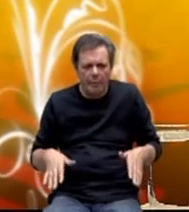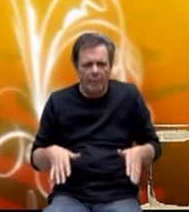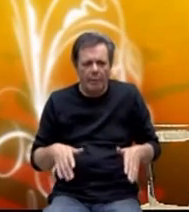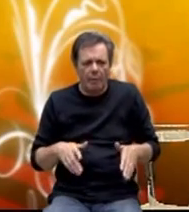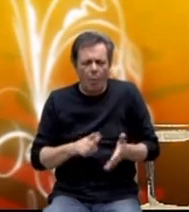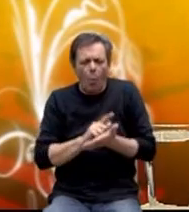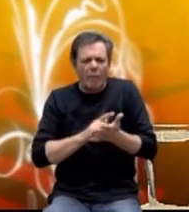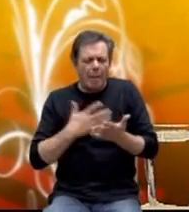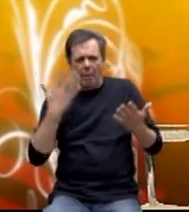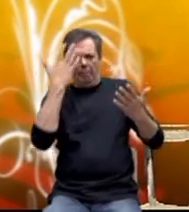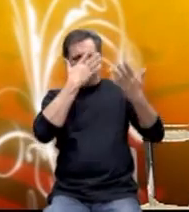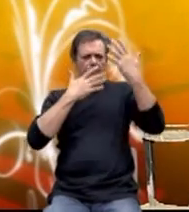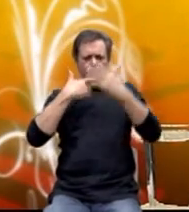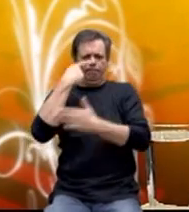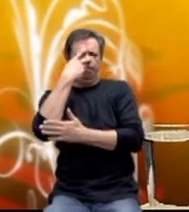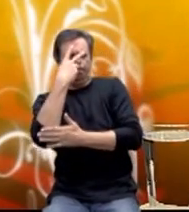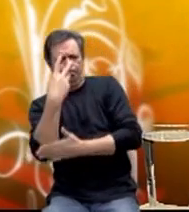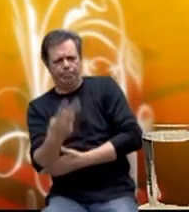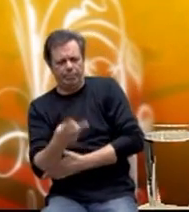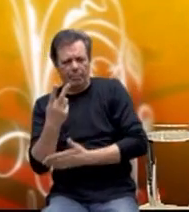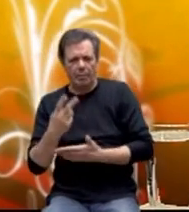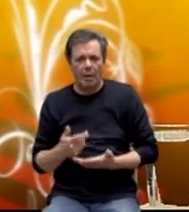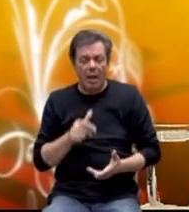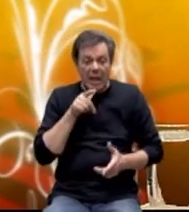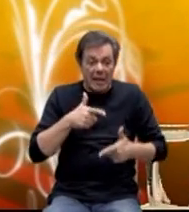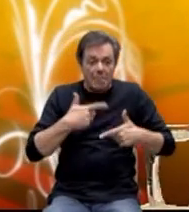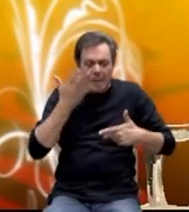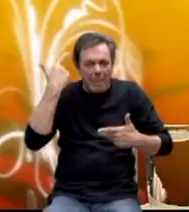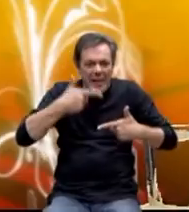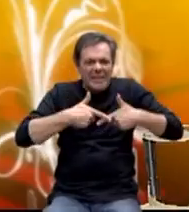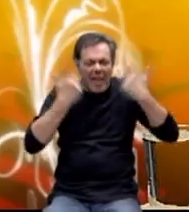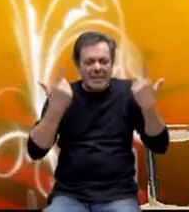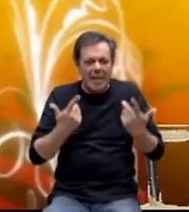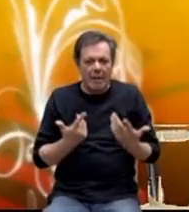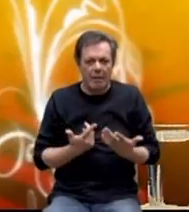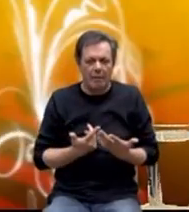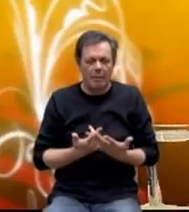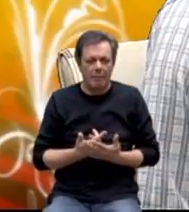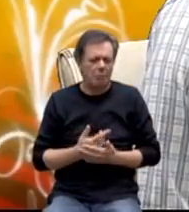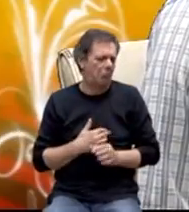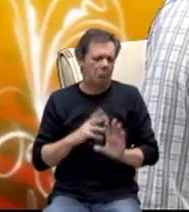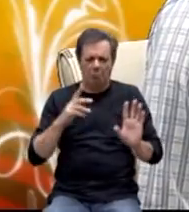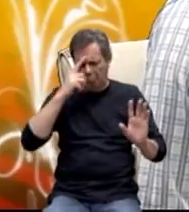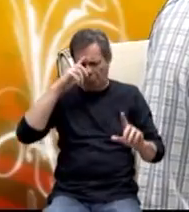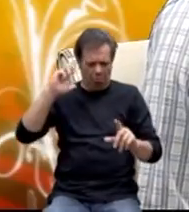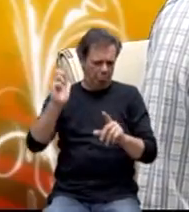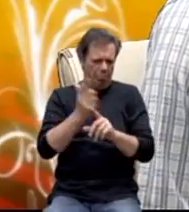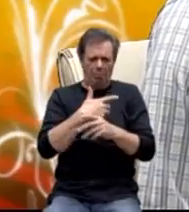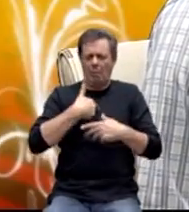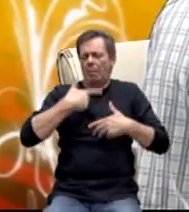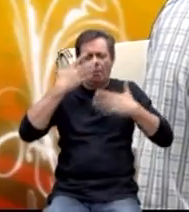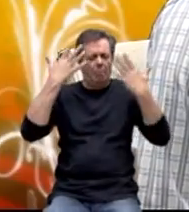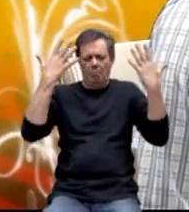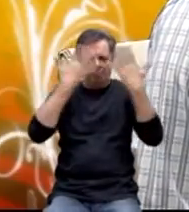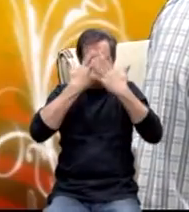kaže, izgubite pojam sam sa sobom ili ste pali svjesno, možda nekako, padam. Totalno nesvjesno. Totalno.